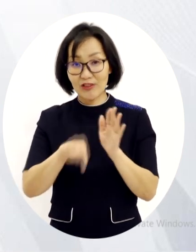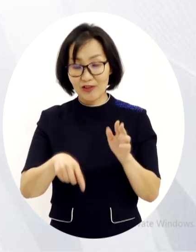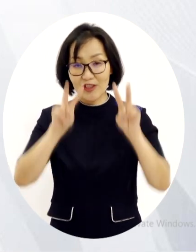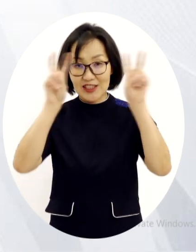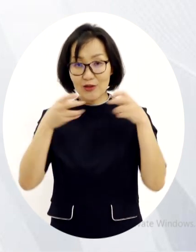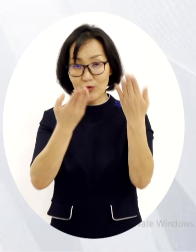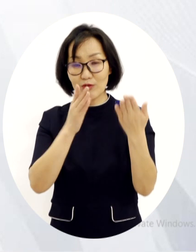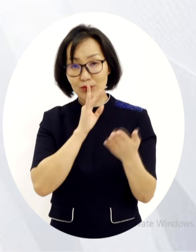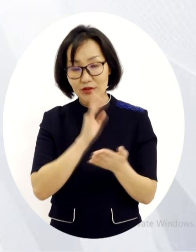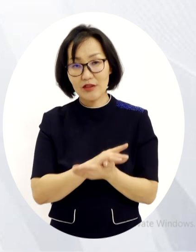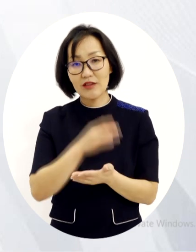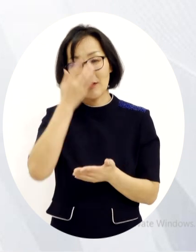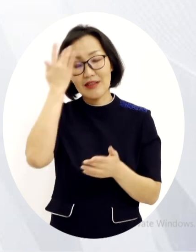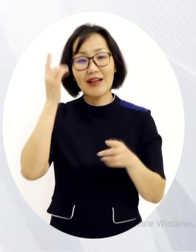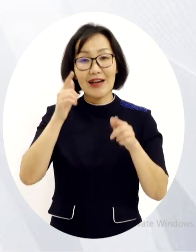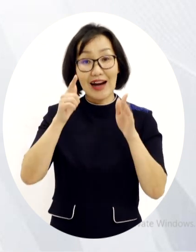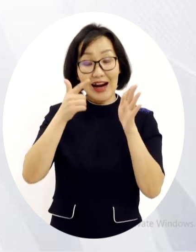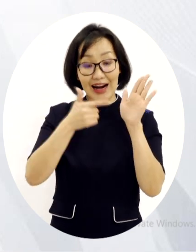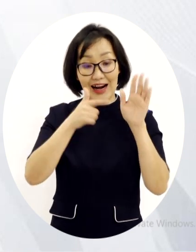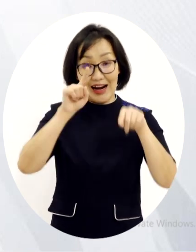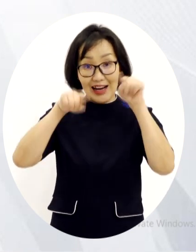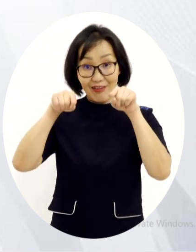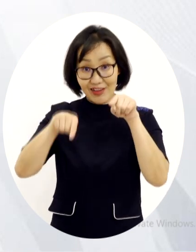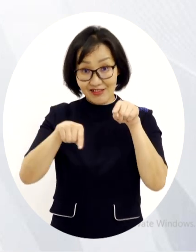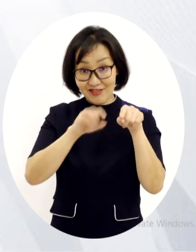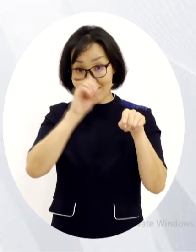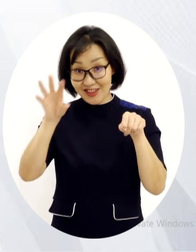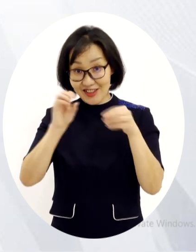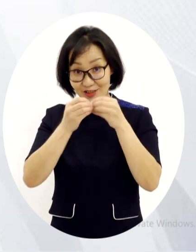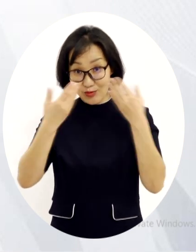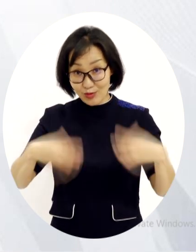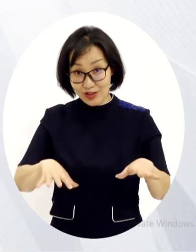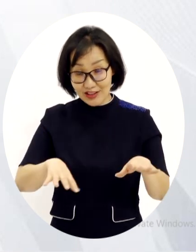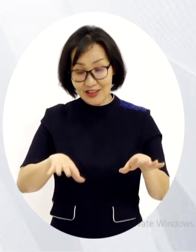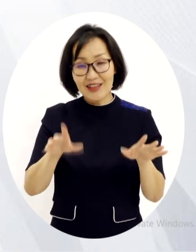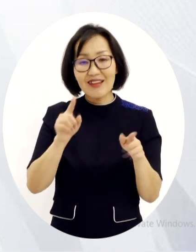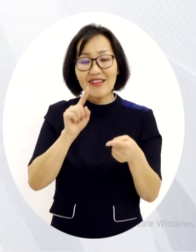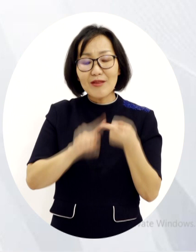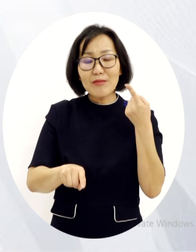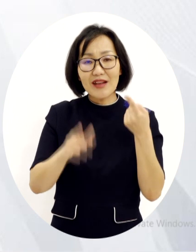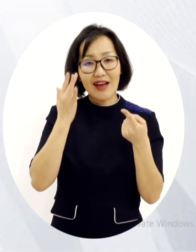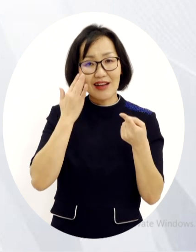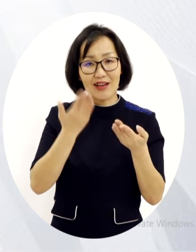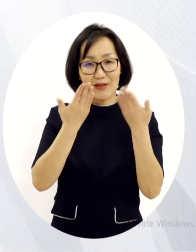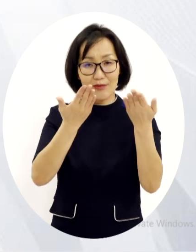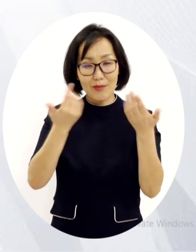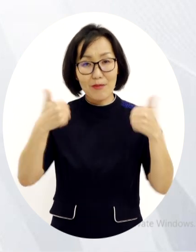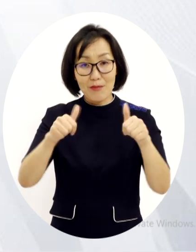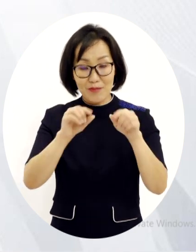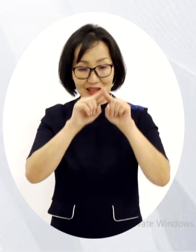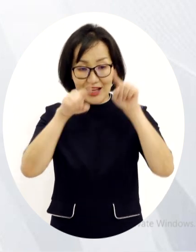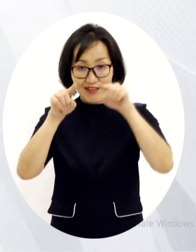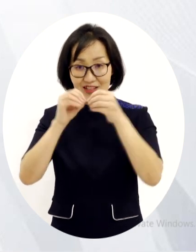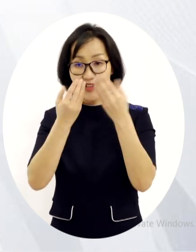өгсөн мэдээллийг уншиж тайлбарлан бас хялбар график байгуулах нэ. За тэгвэл